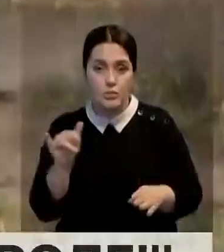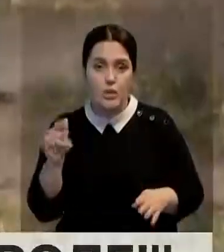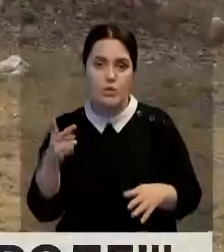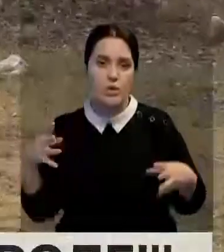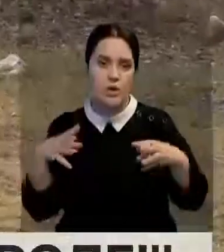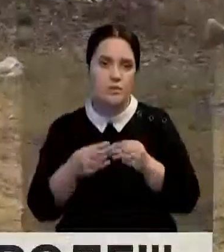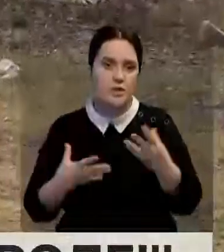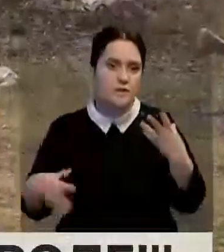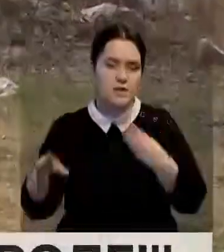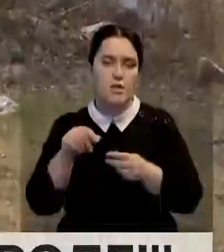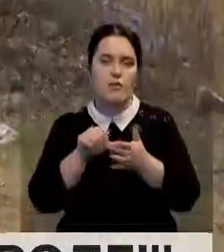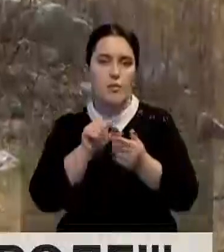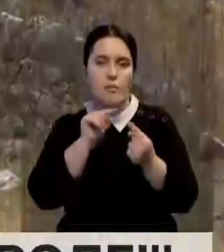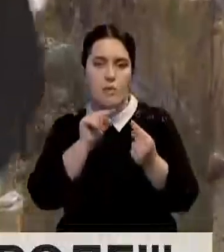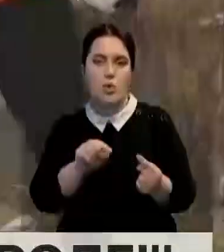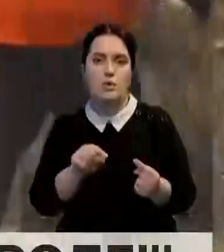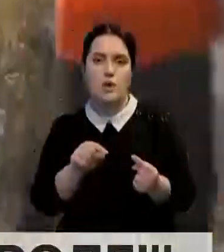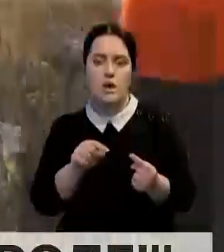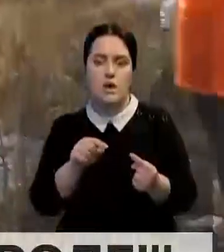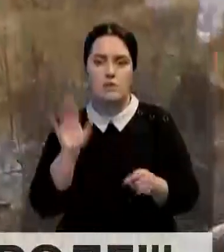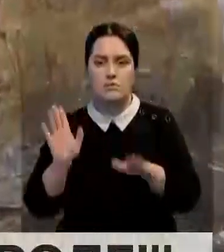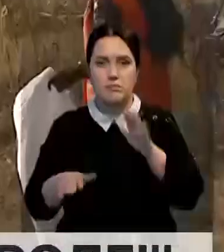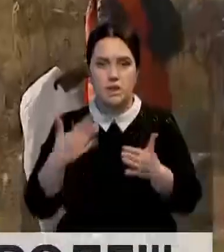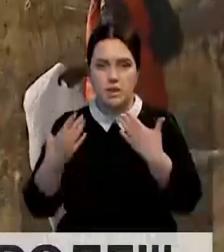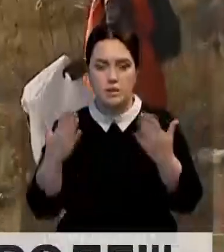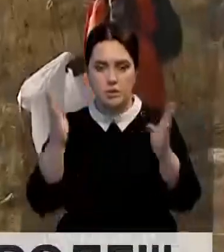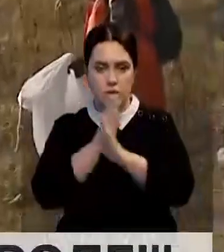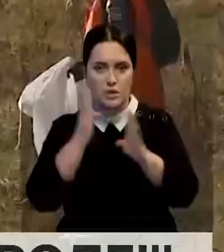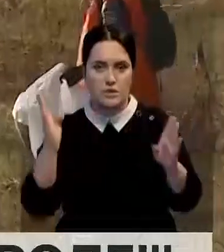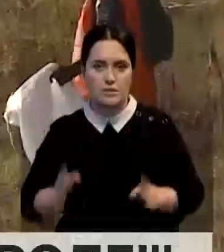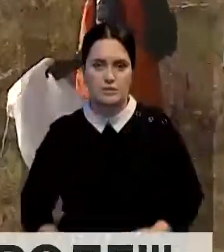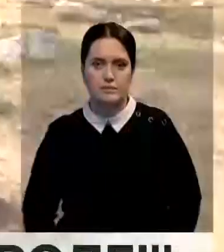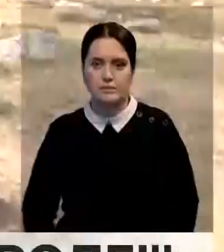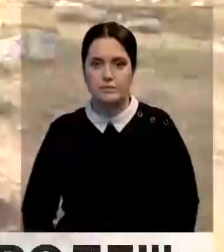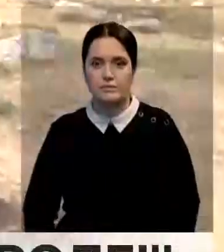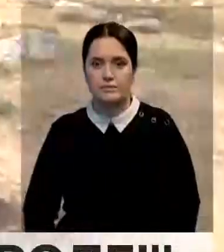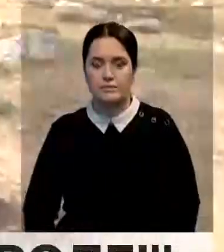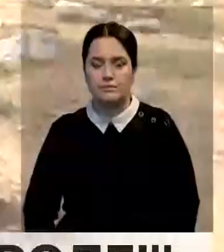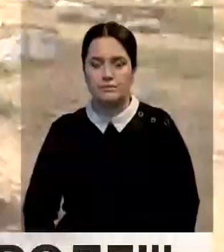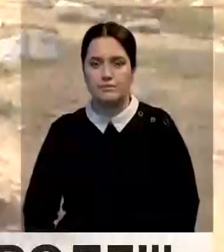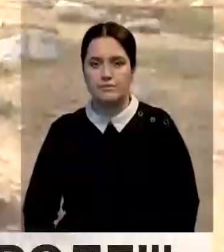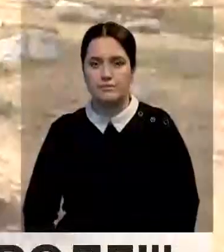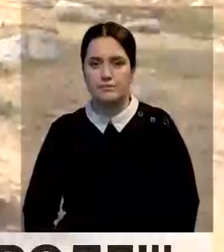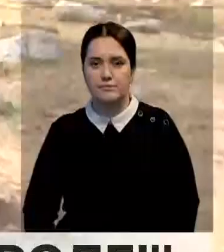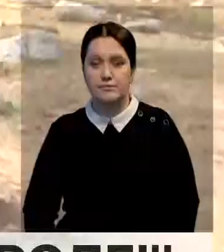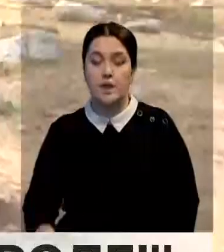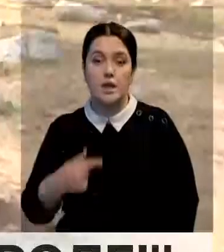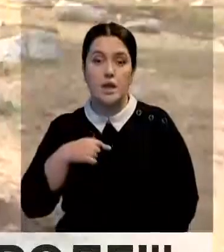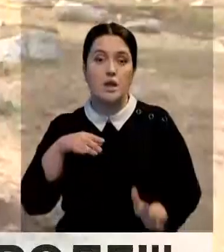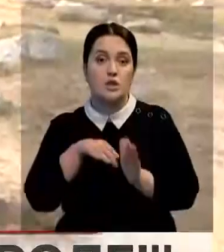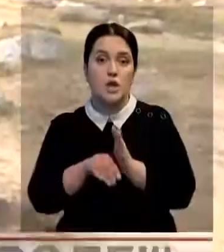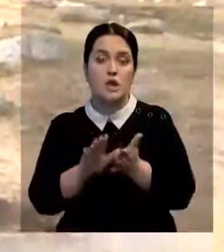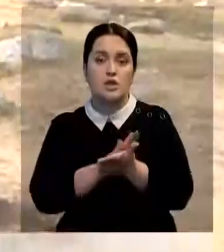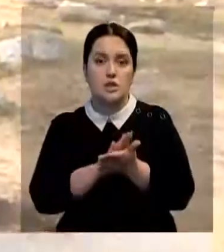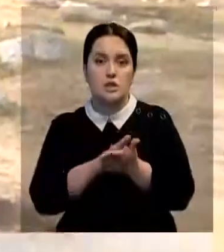призван объединить всех, кто выступает против потребительского отношения к природе. Я считаю, что чистота –